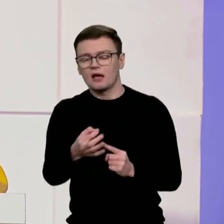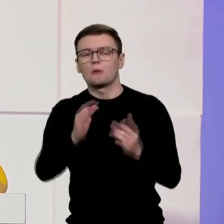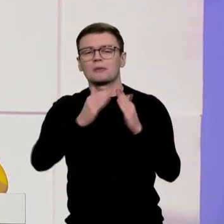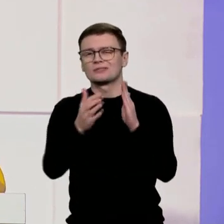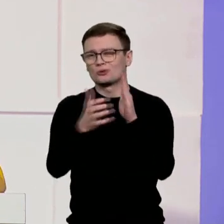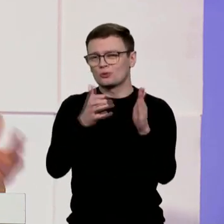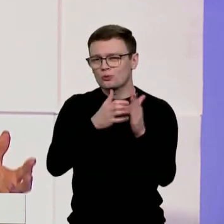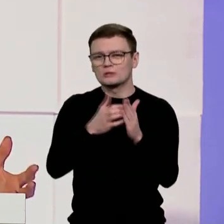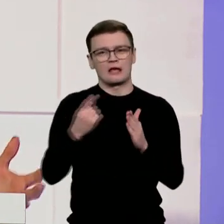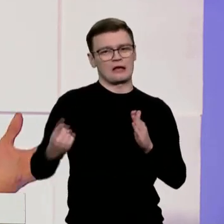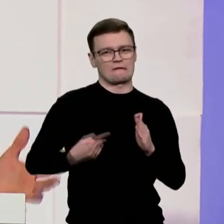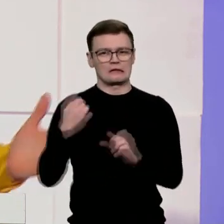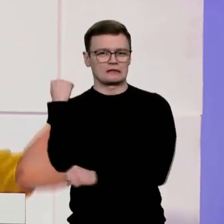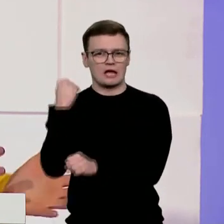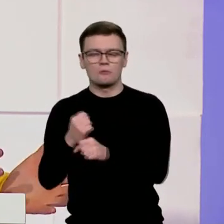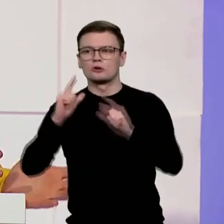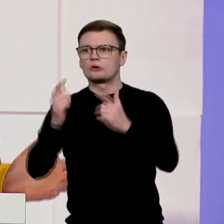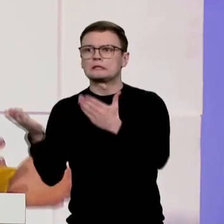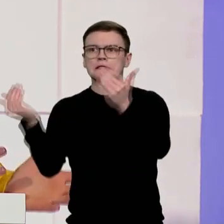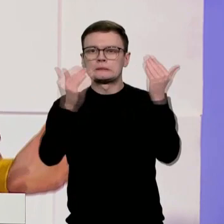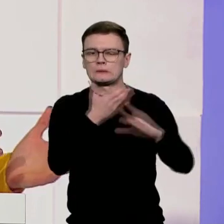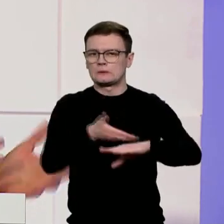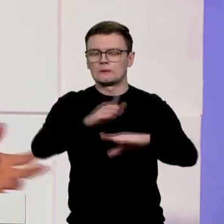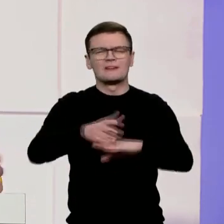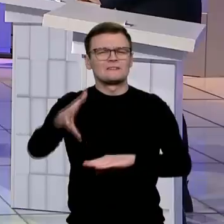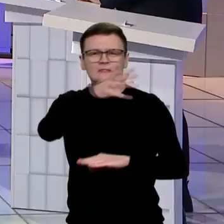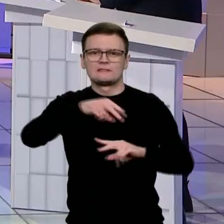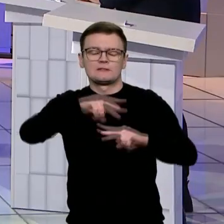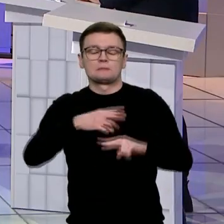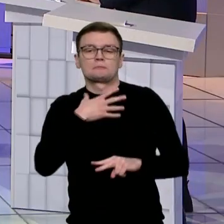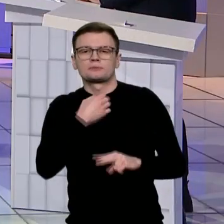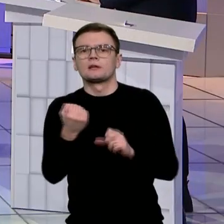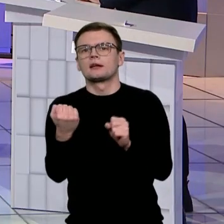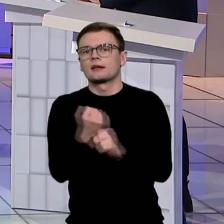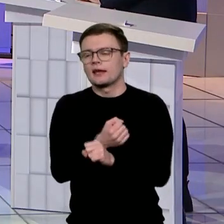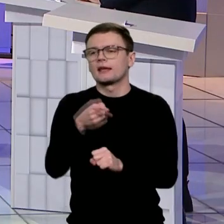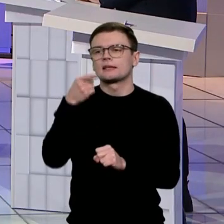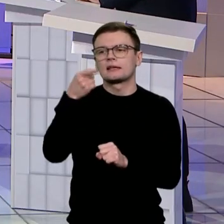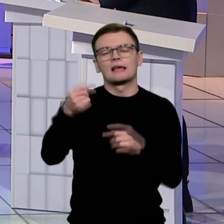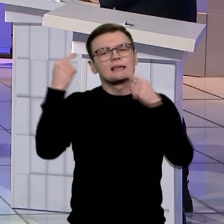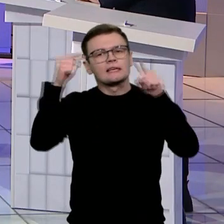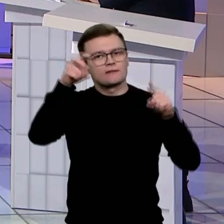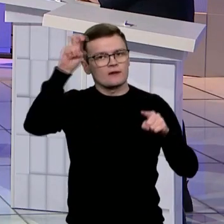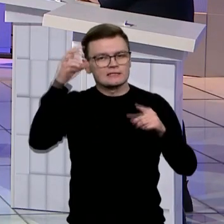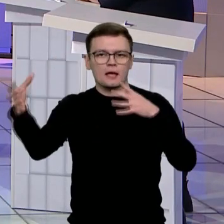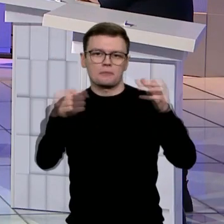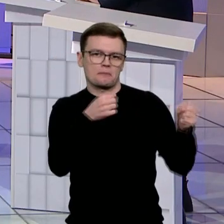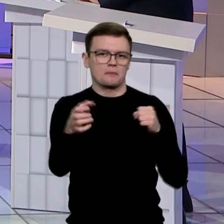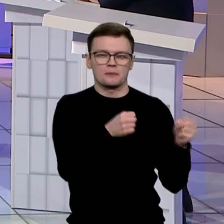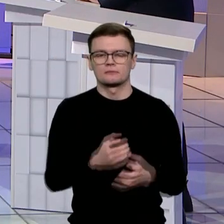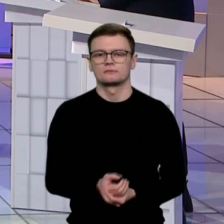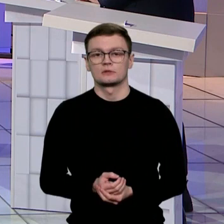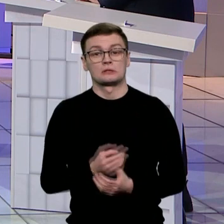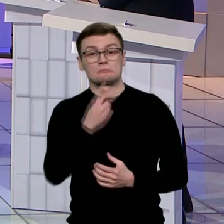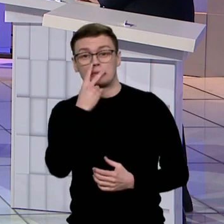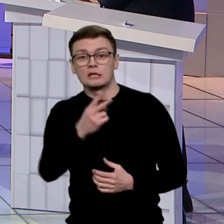ganėtinai sudėtinga, nes trūkumas yra visur, tenka įsivežti iš trečiųjų šalių. Ar jūs matytumėt sprendimus, kaip